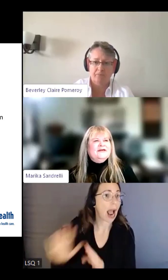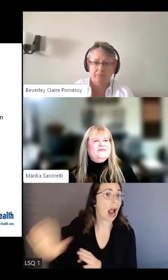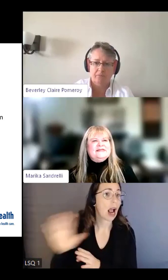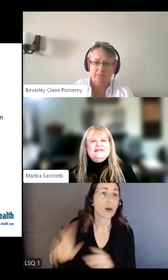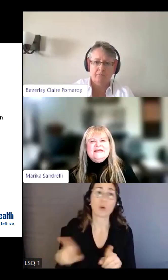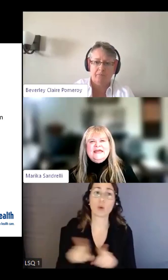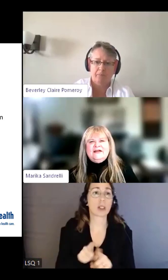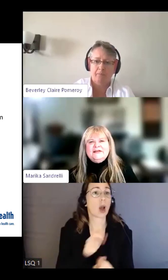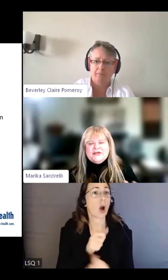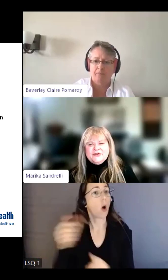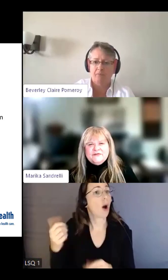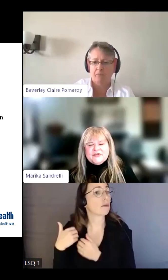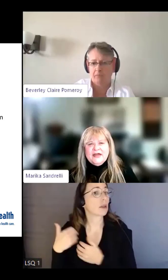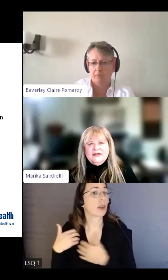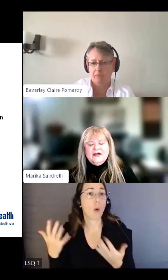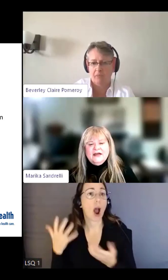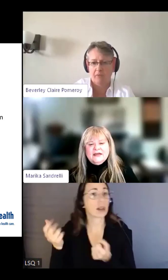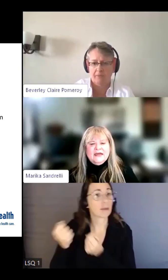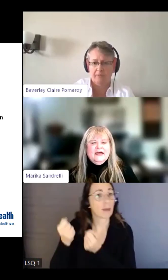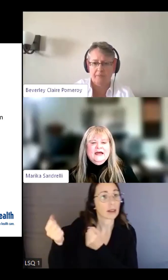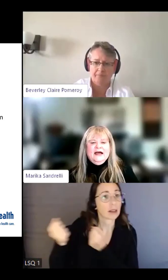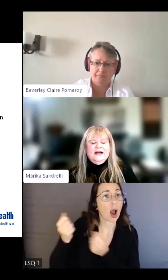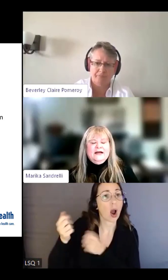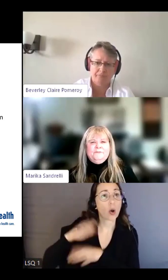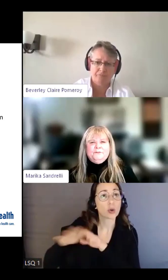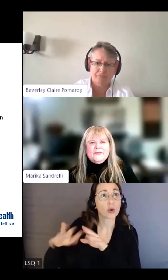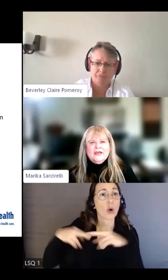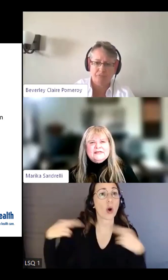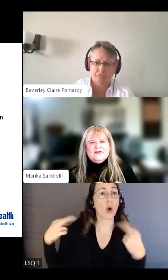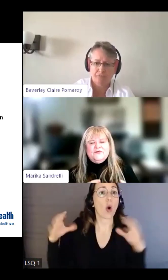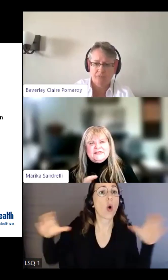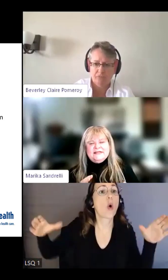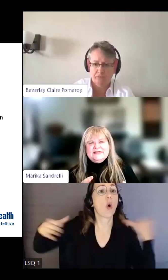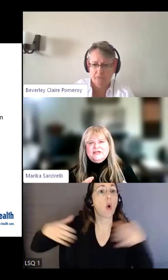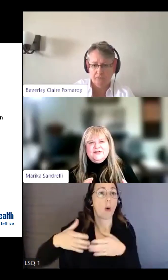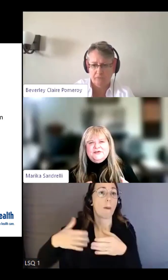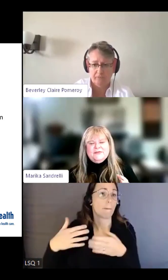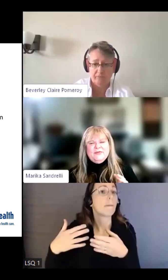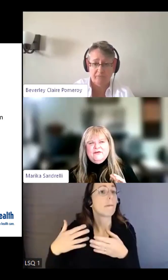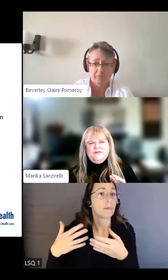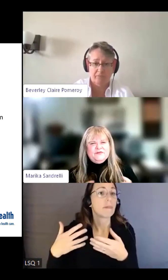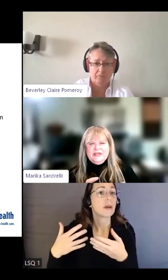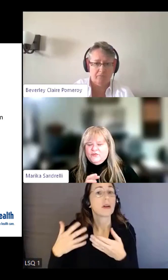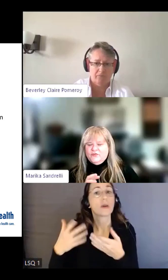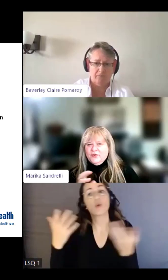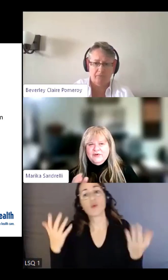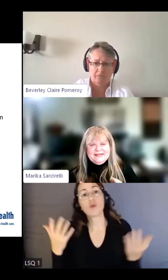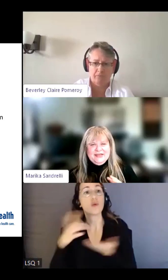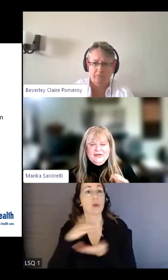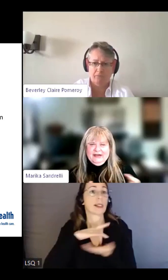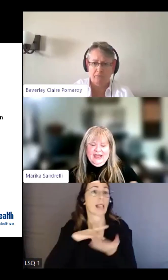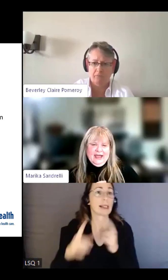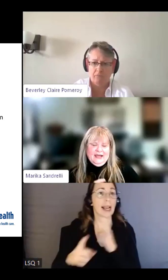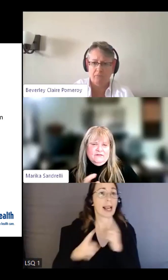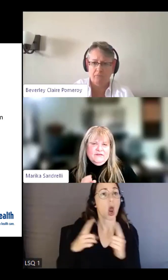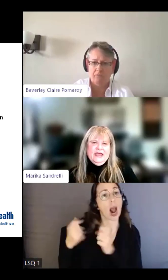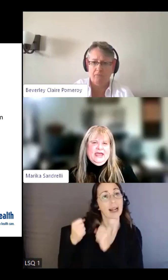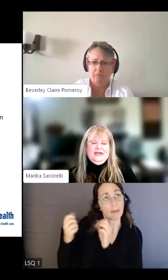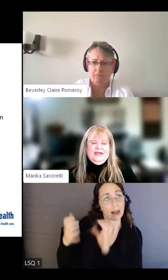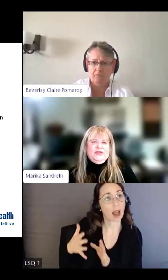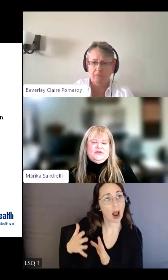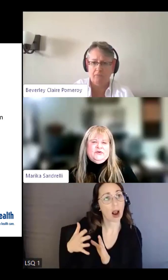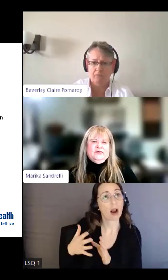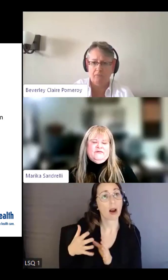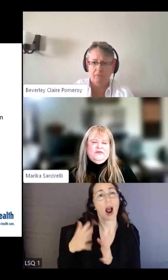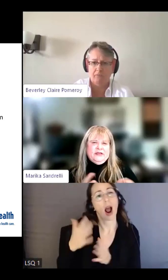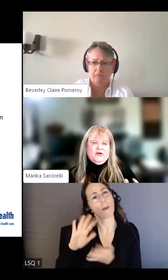qui est animateur au centre de dialogue. Donc, l'animation, il y a une quinzaine de rôles, si on veut, que vous pouvez assumer.